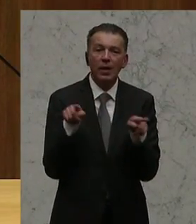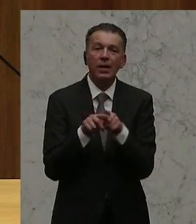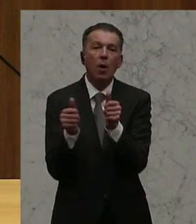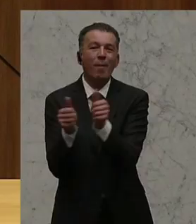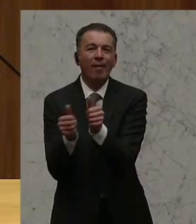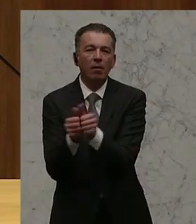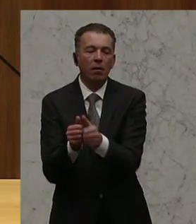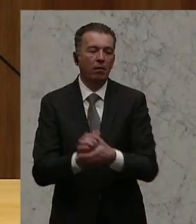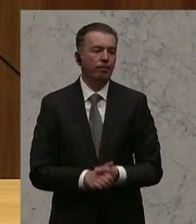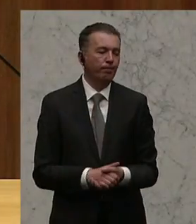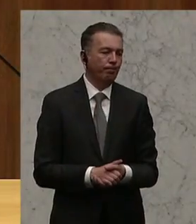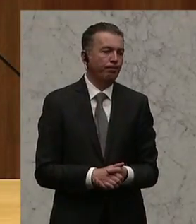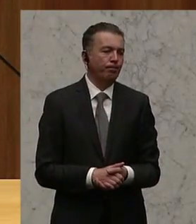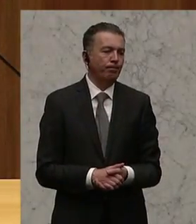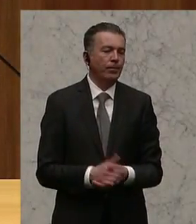Partner ist.